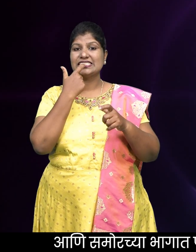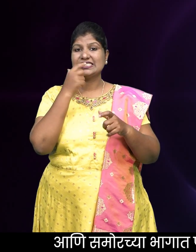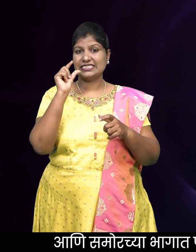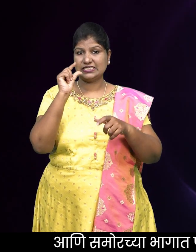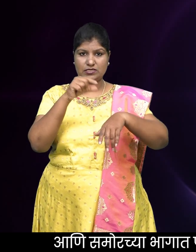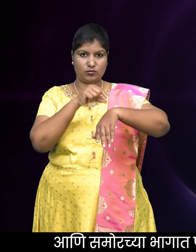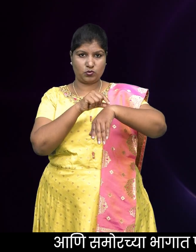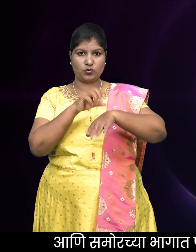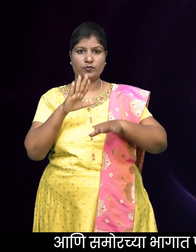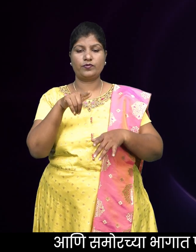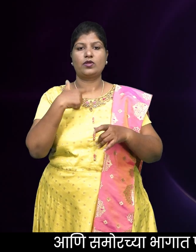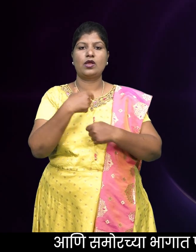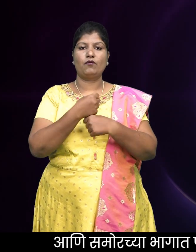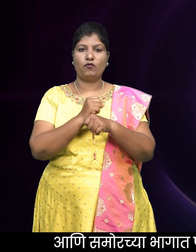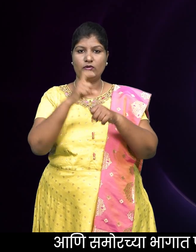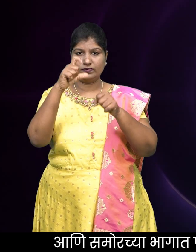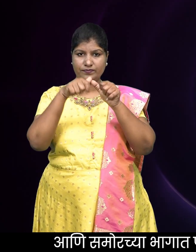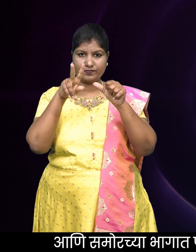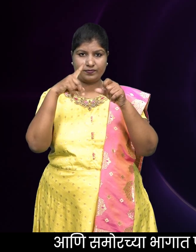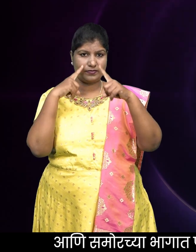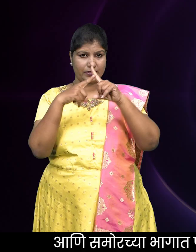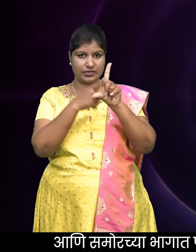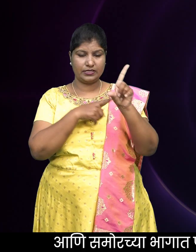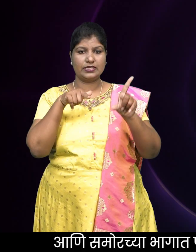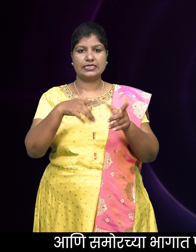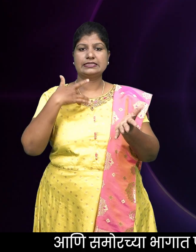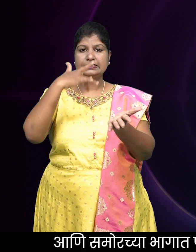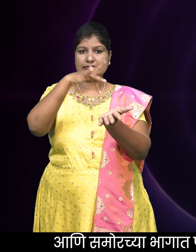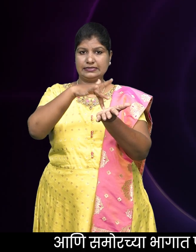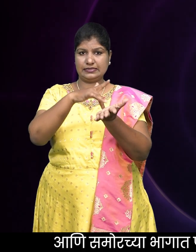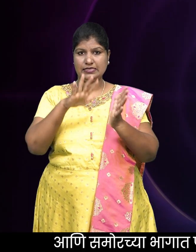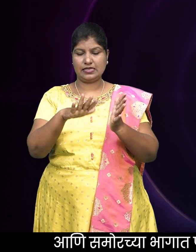आणि समोरच्या भागात पोहोचताना मध्यभागी एक पोकळी तयार करतो.